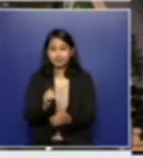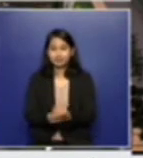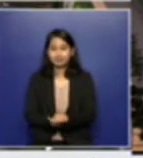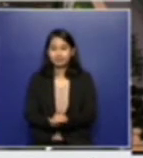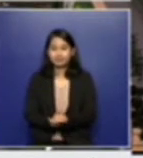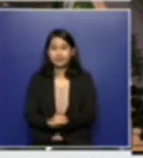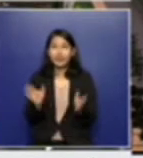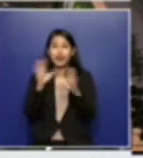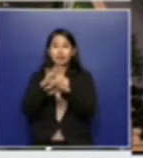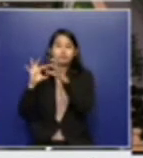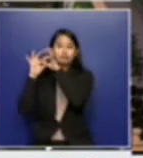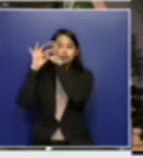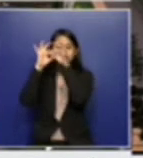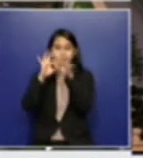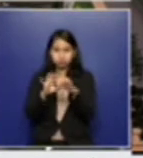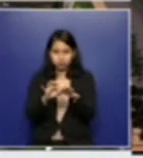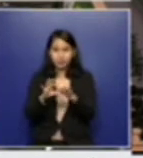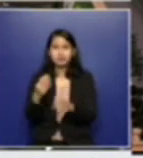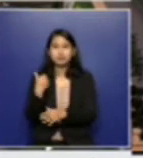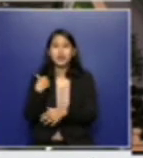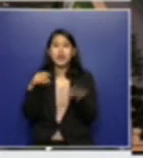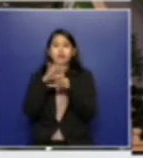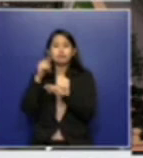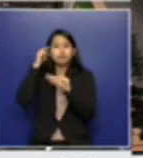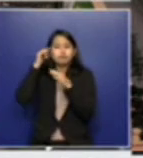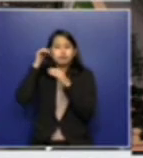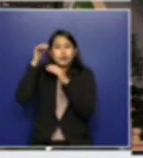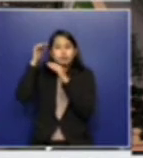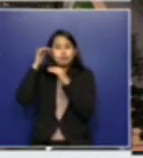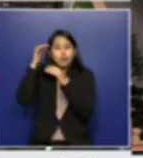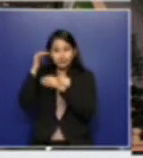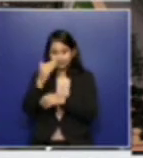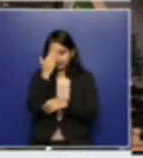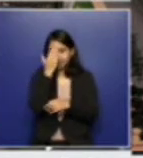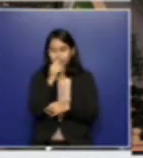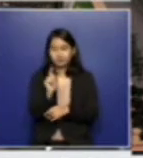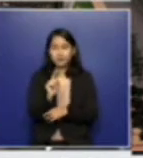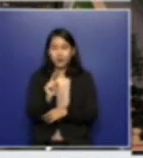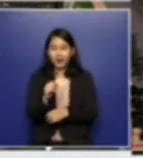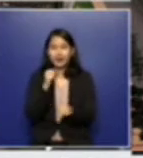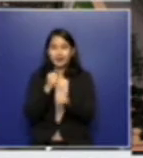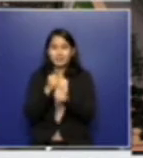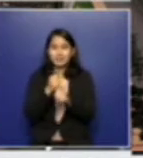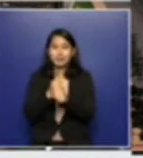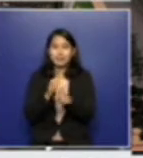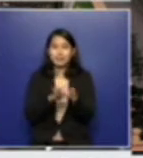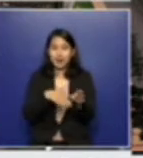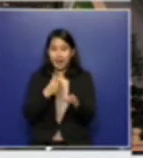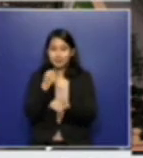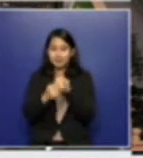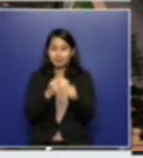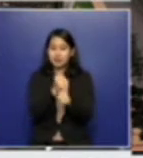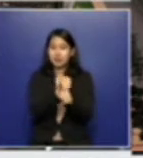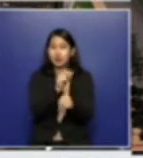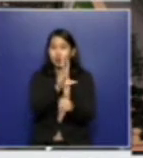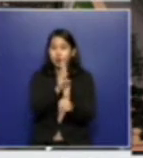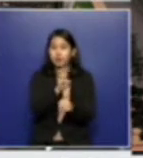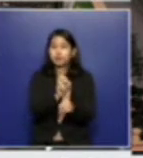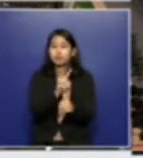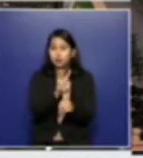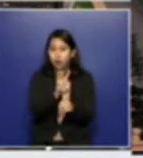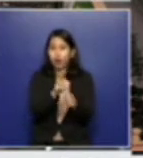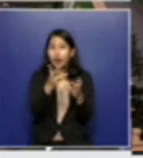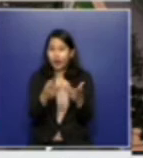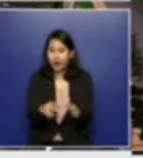กยุคครับเป็นงบที่เพ้อฝันครับเพราะว่าท่านทำมาตั้งแต่ปี62และก็เอาไปบรรจุ